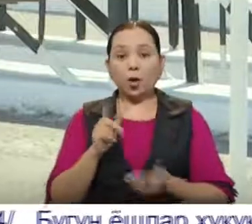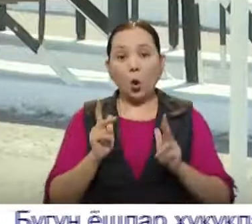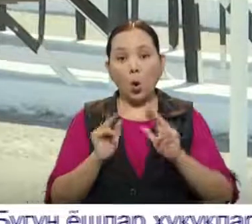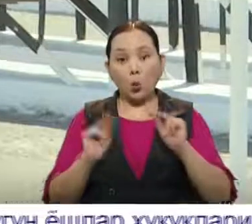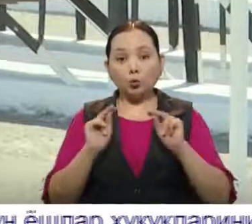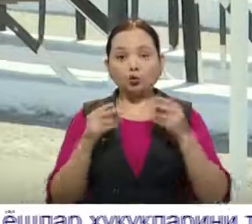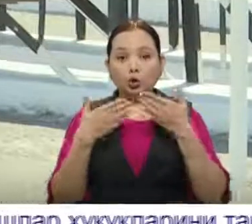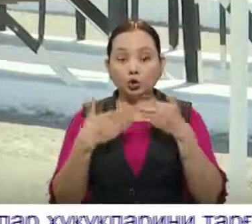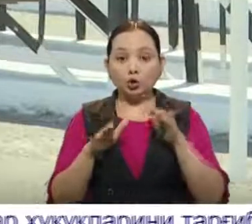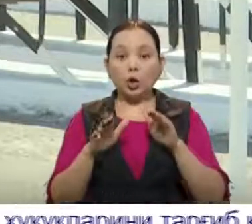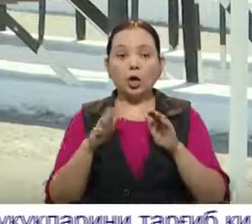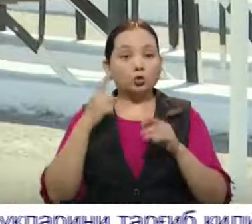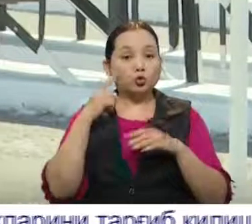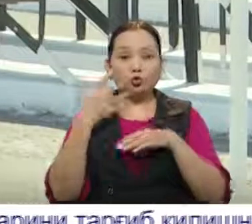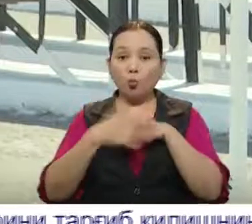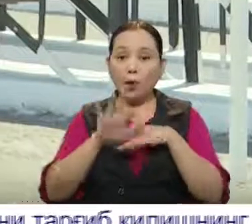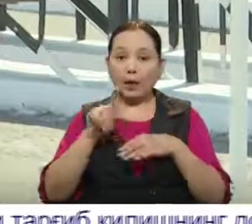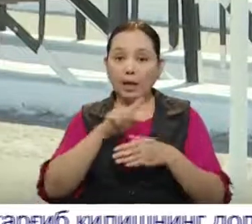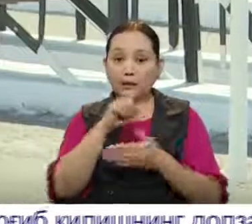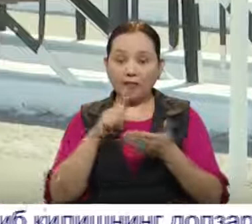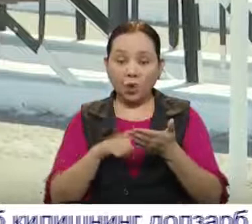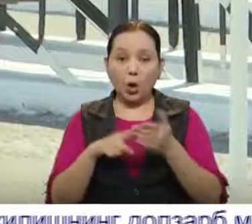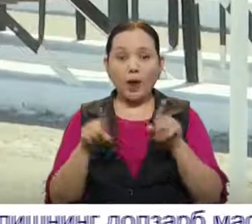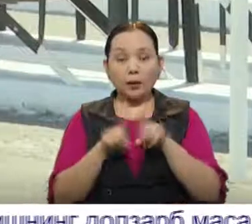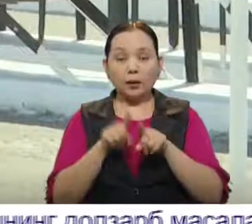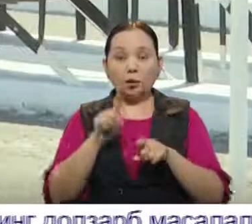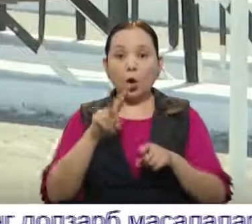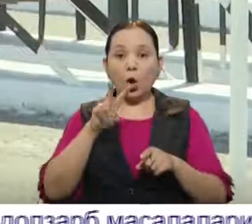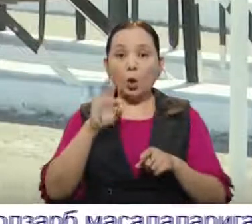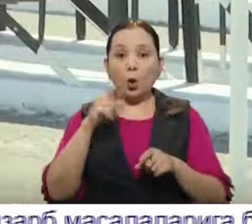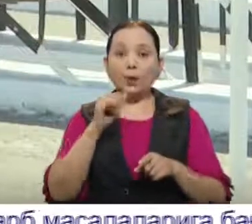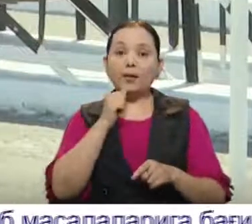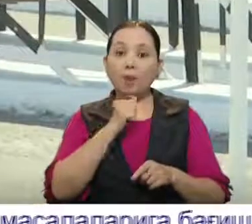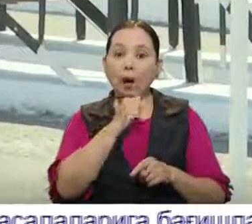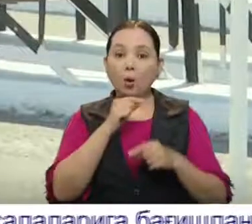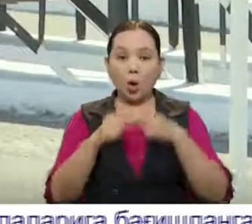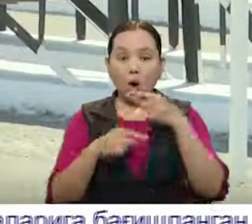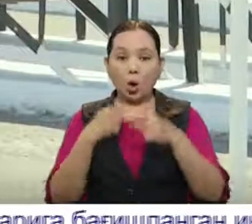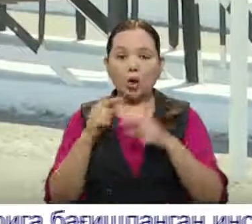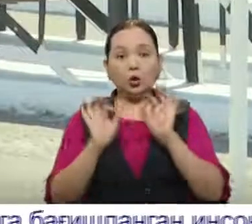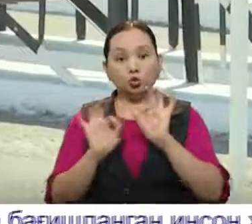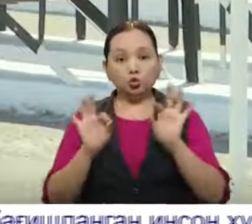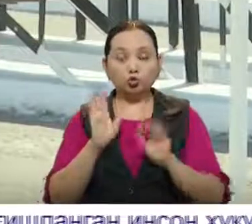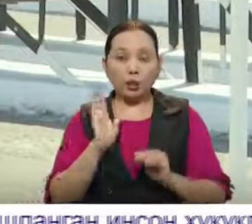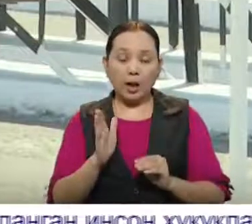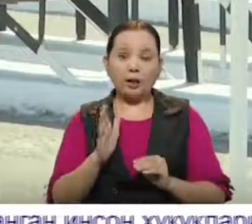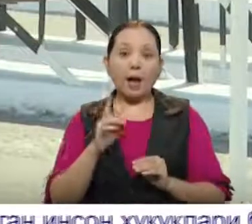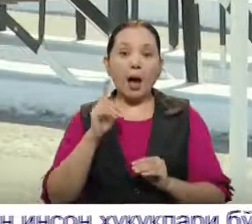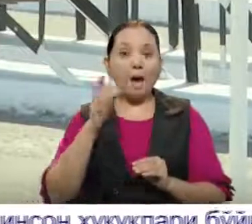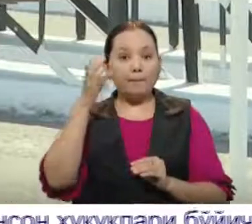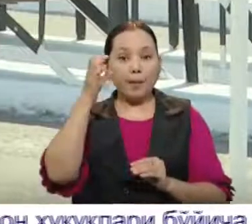o'qituvchiga chiqib, tushunmagan savollarini ham ana shu login parol orqali tushuntiradi.